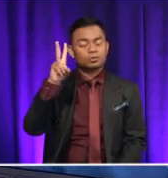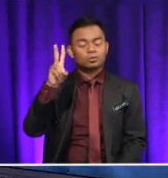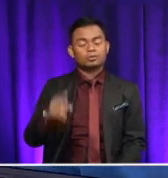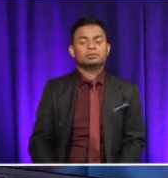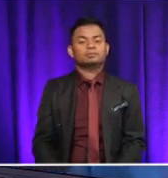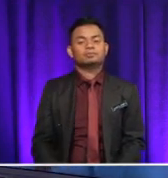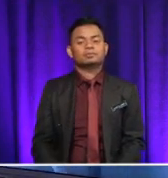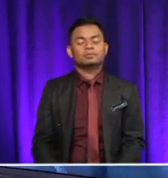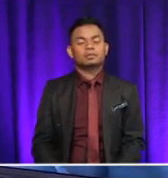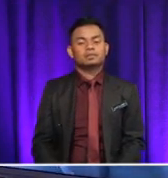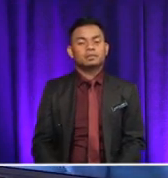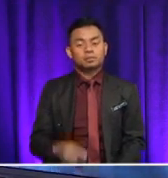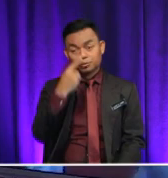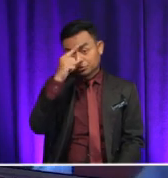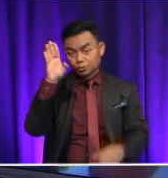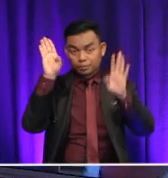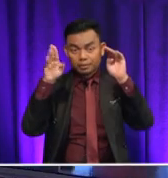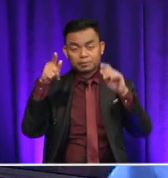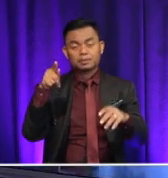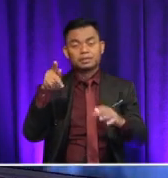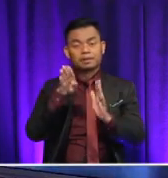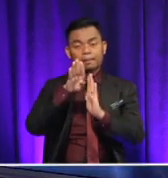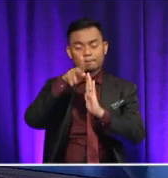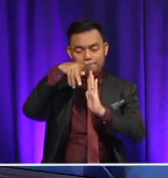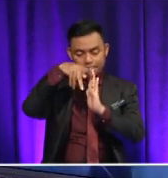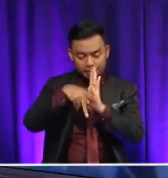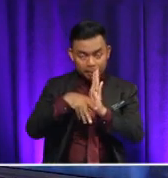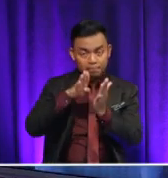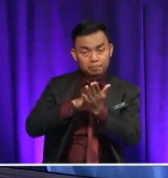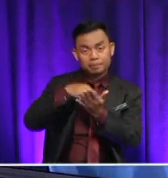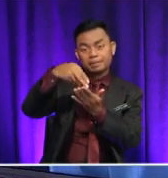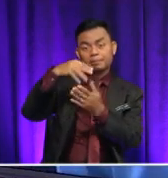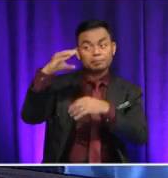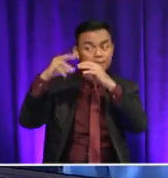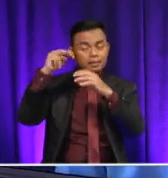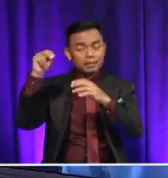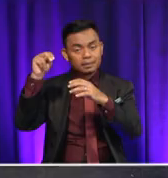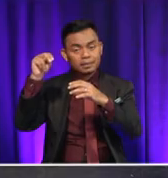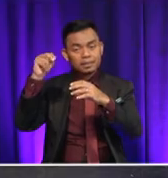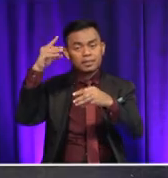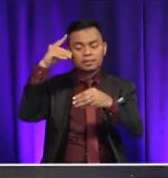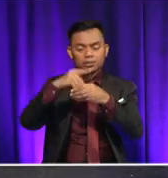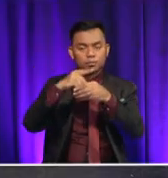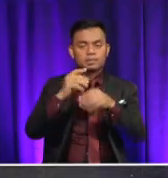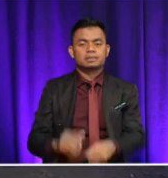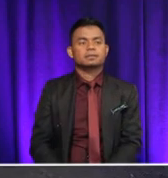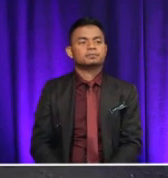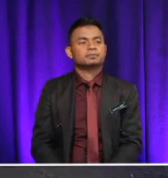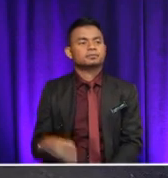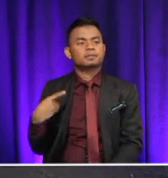bagi mata pelajaran pembinaan domestik Oke kita teruskan lagi